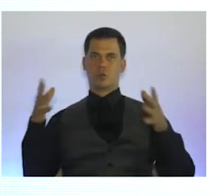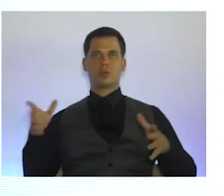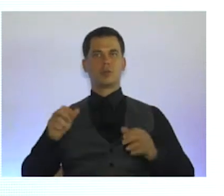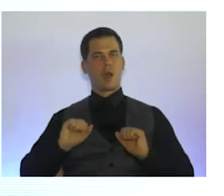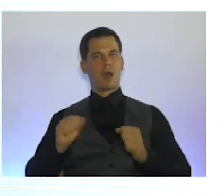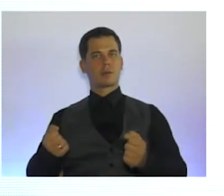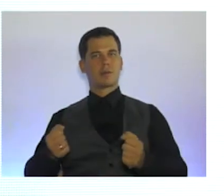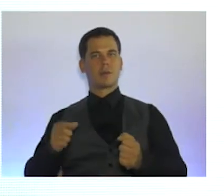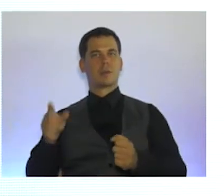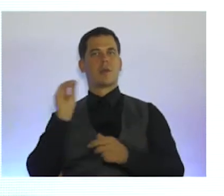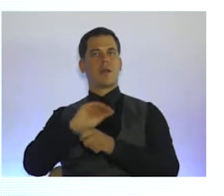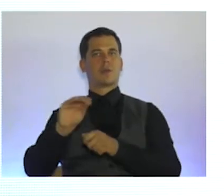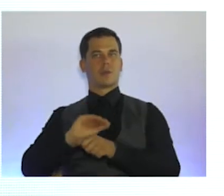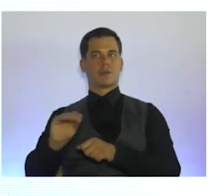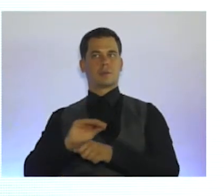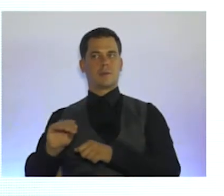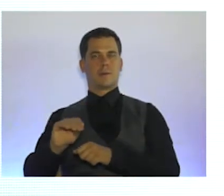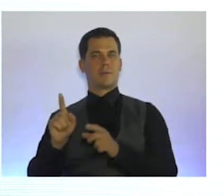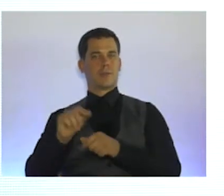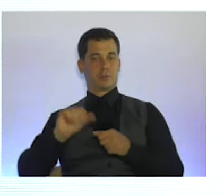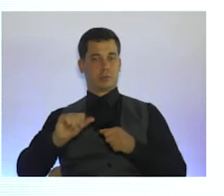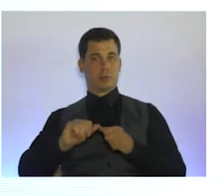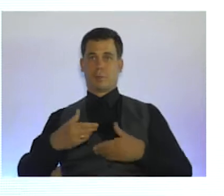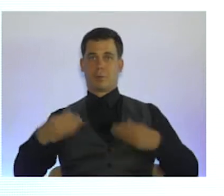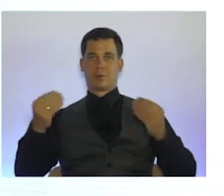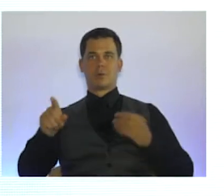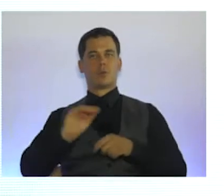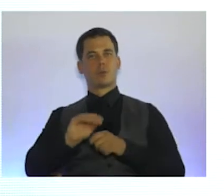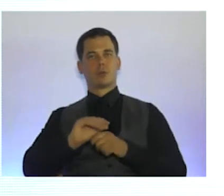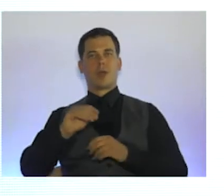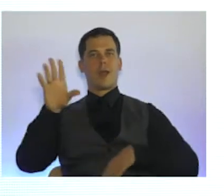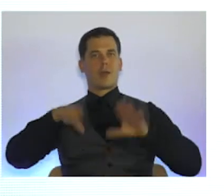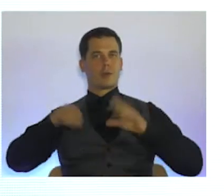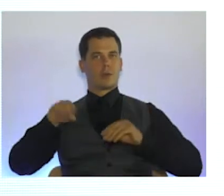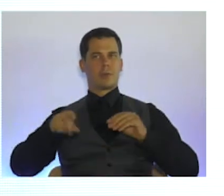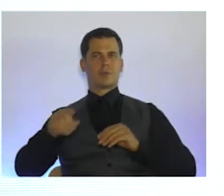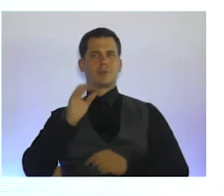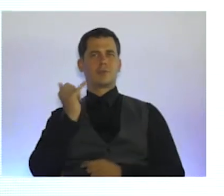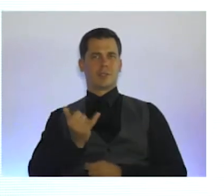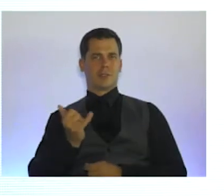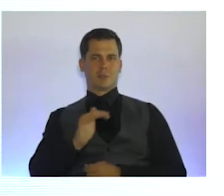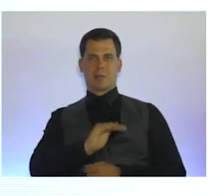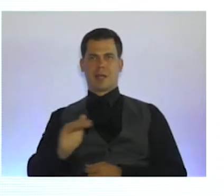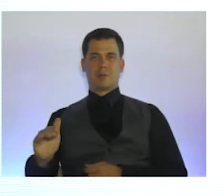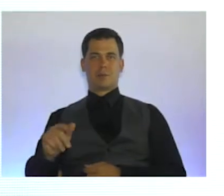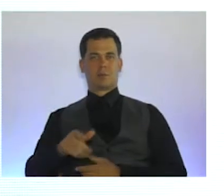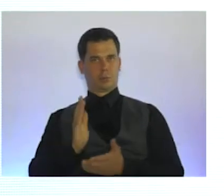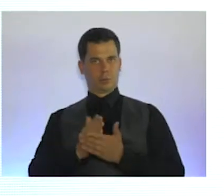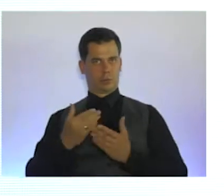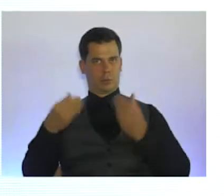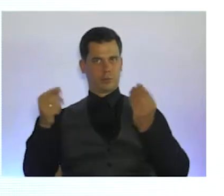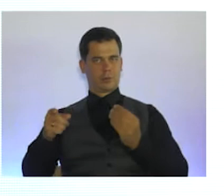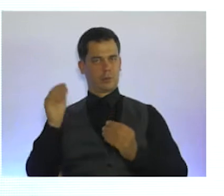akcję edukacyjną, już zaczynając od przedszkola, ucząc ekonomii, no takich maluchów w przedszkolu. Czy tak jest? Czy to się tak